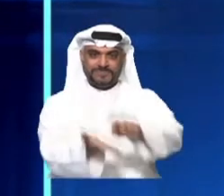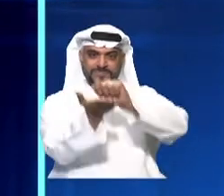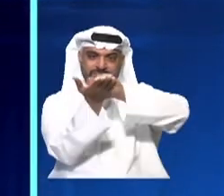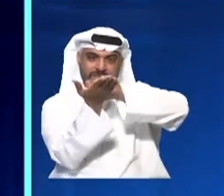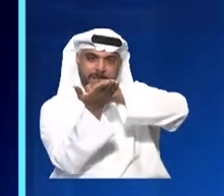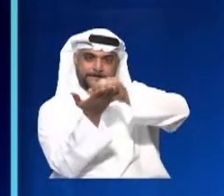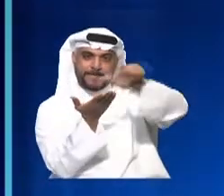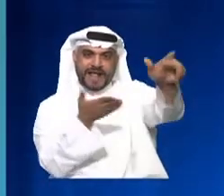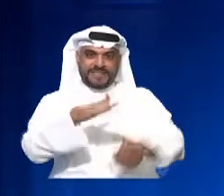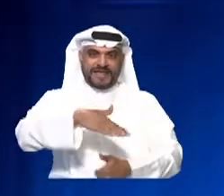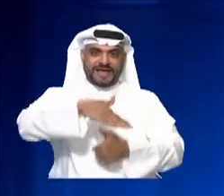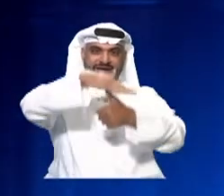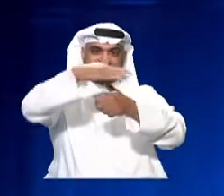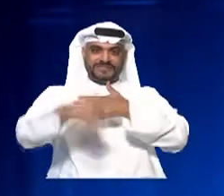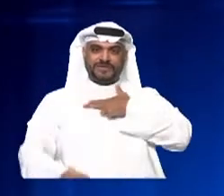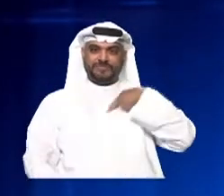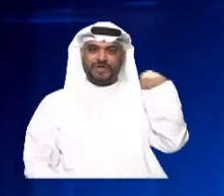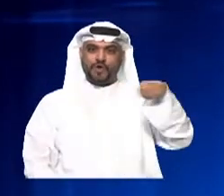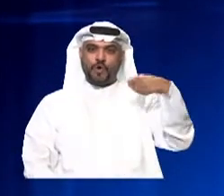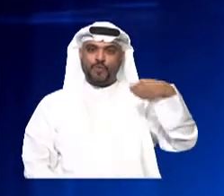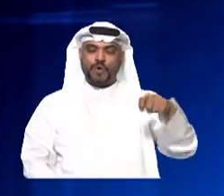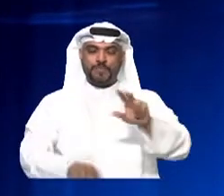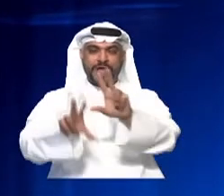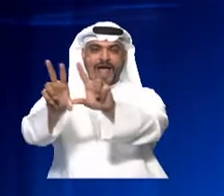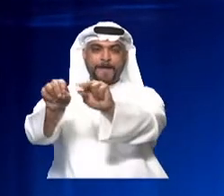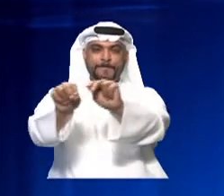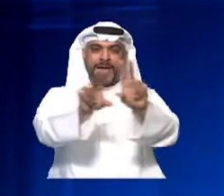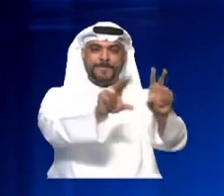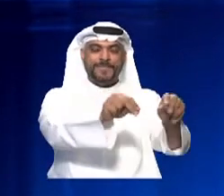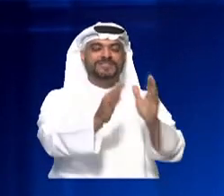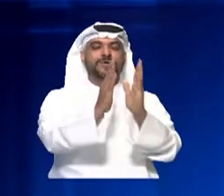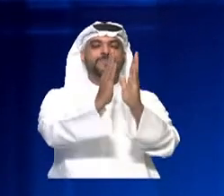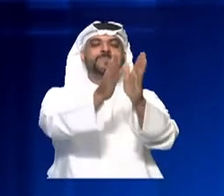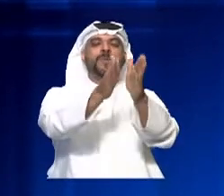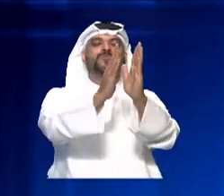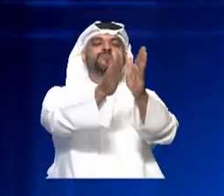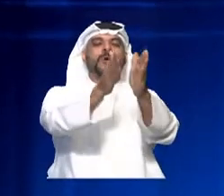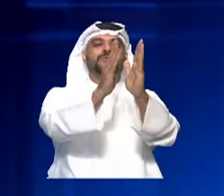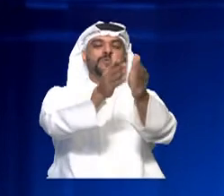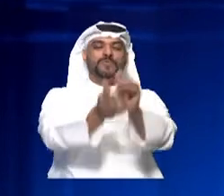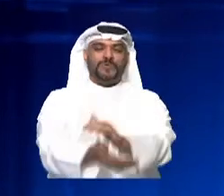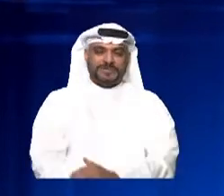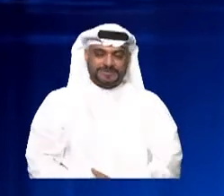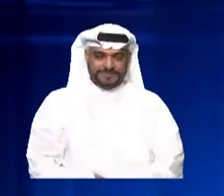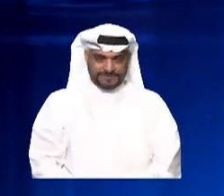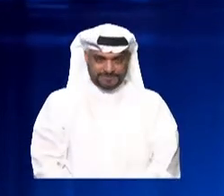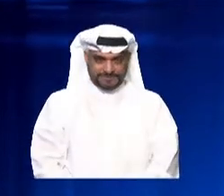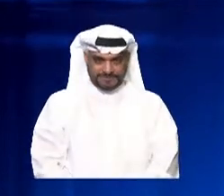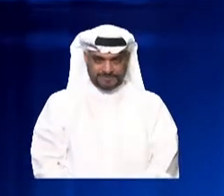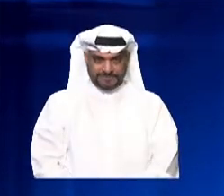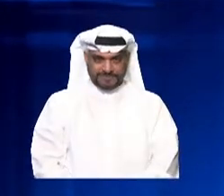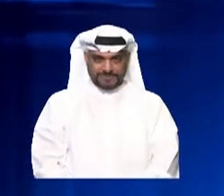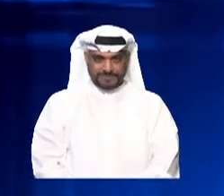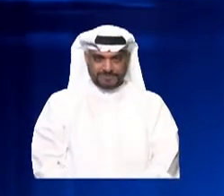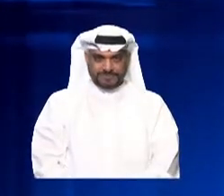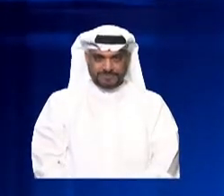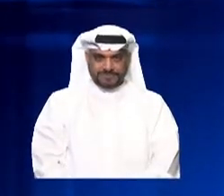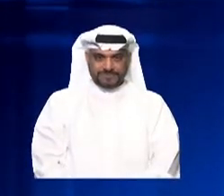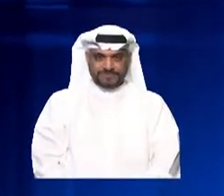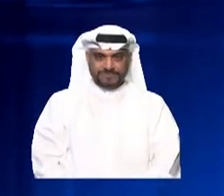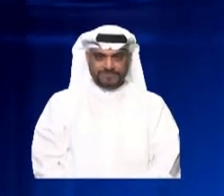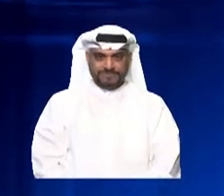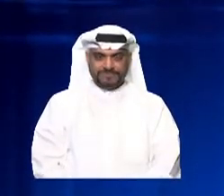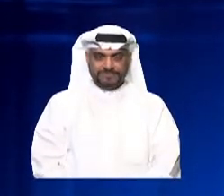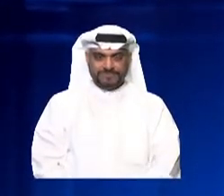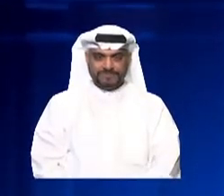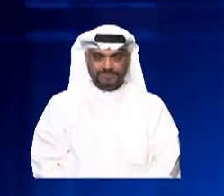كما بعث سمو الشيخ صباح خالد الحمد الصباح رئيس مجلس الوزراء حفظه الله ببرقية تهنئة مماثلة.